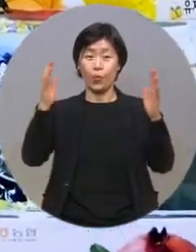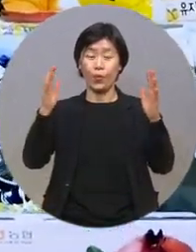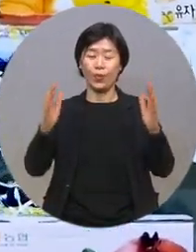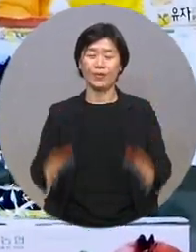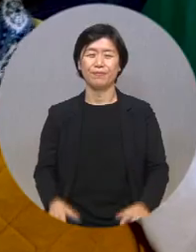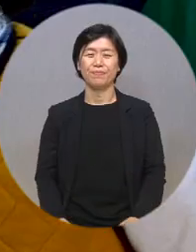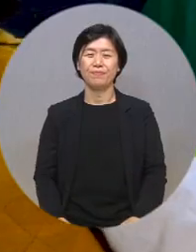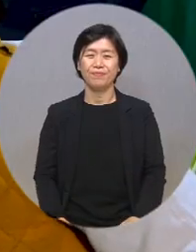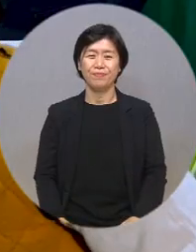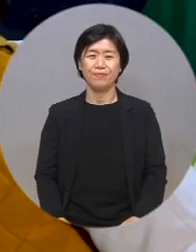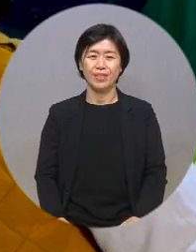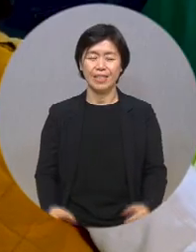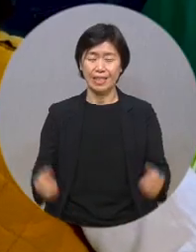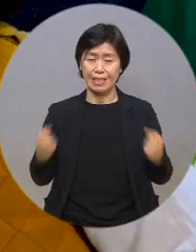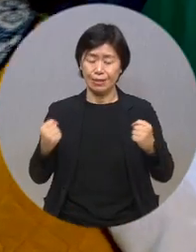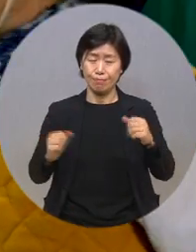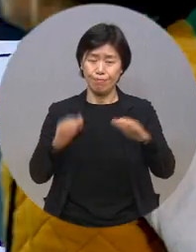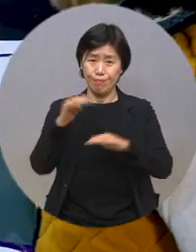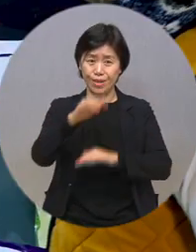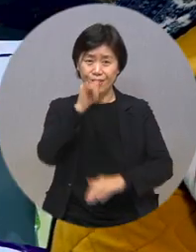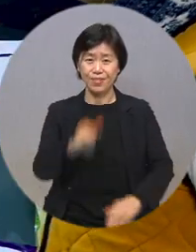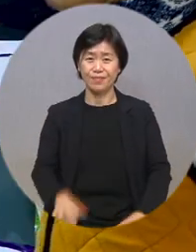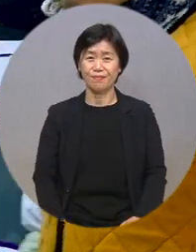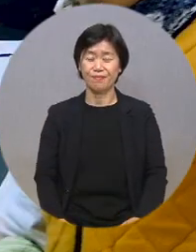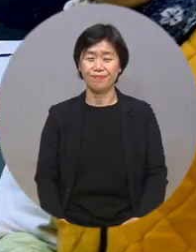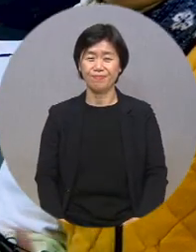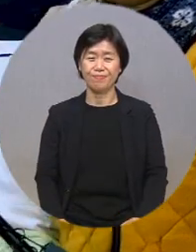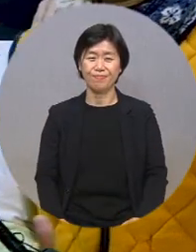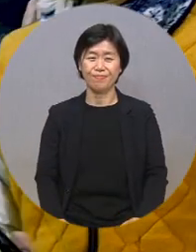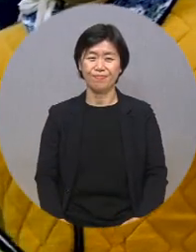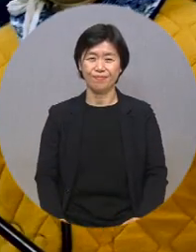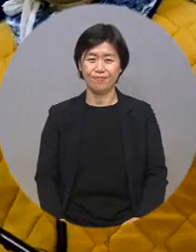아 힘이 넘칩니다. 힘이 넘쳐. 이야.